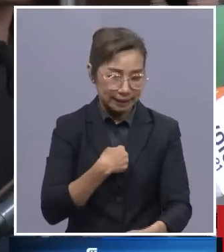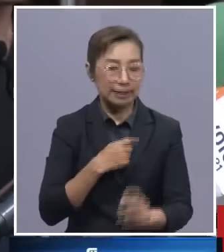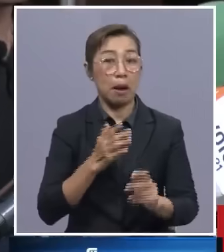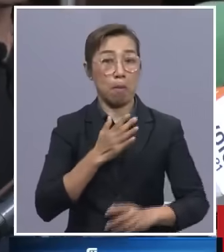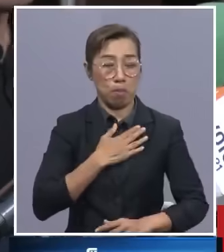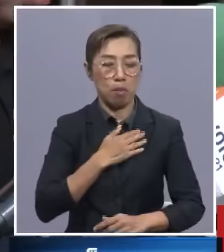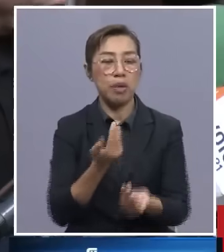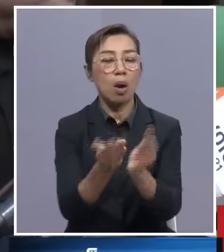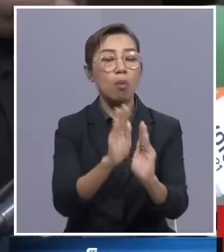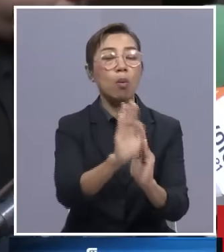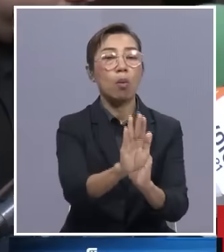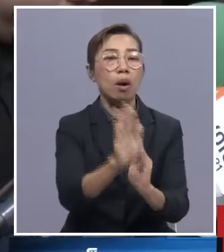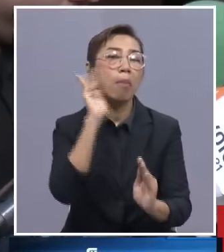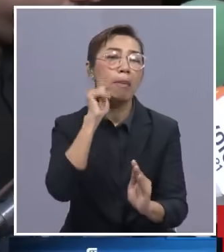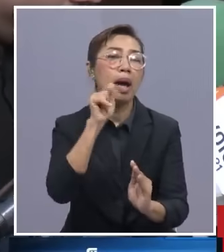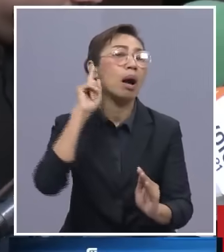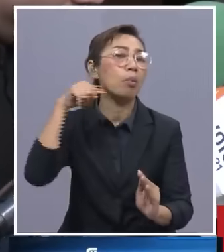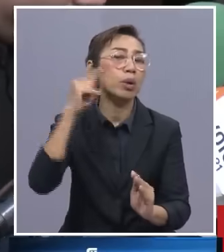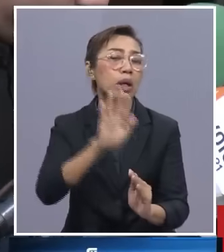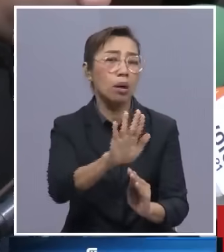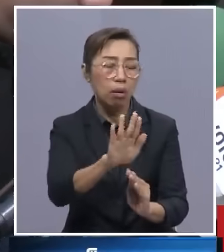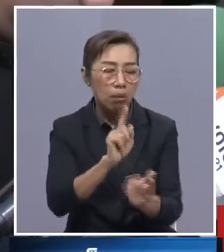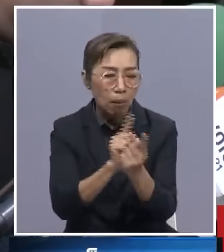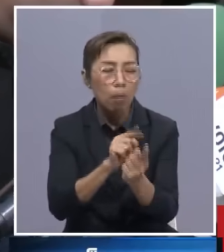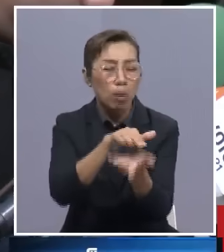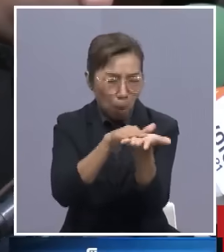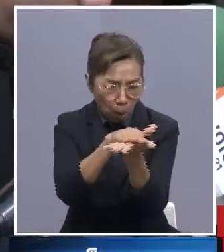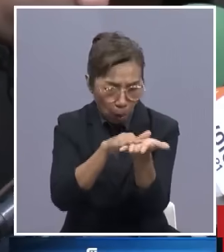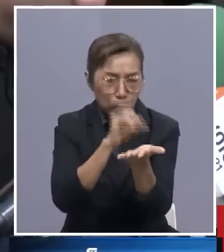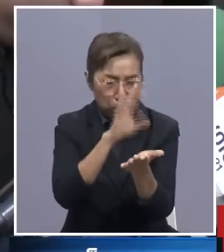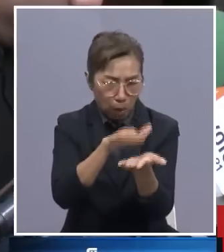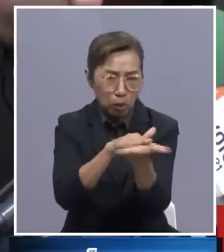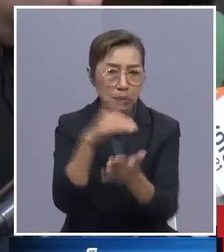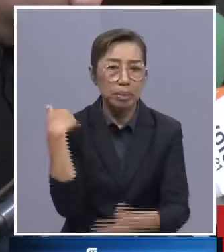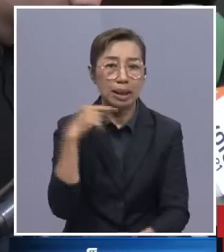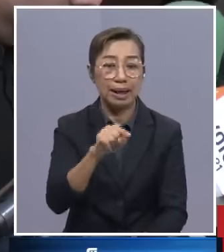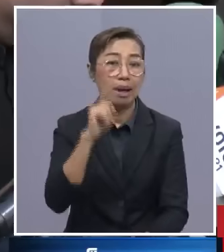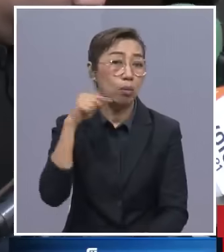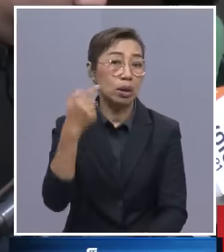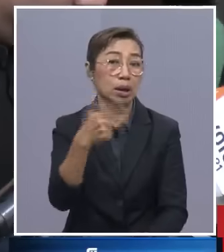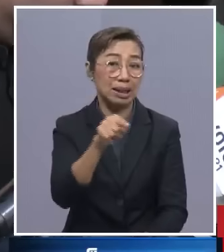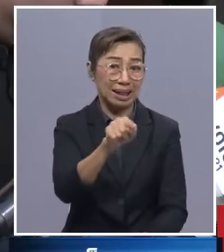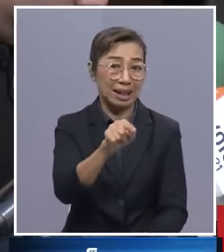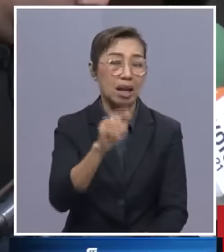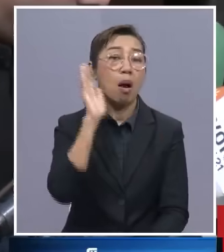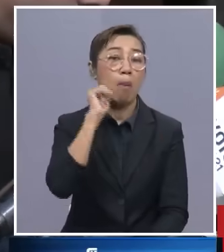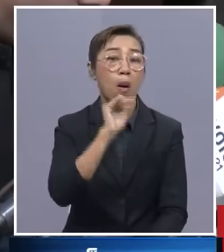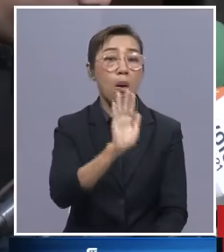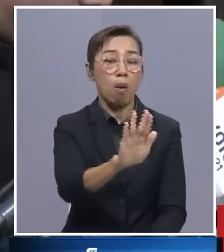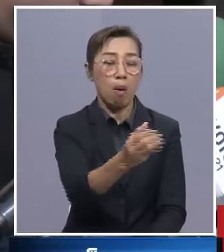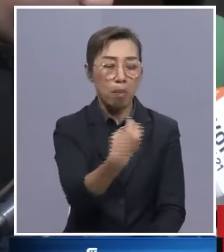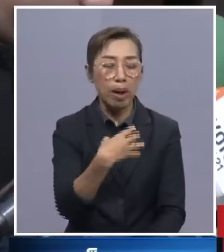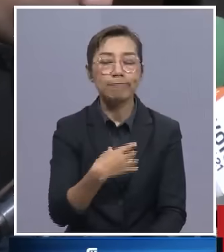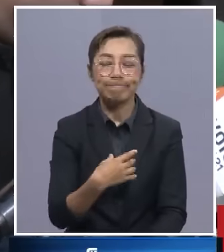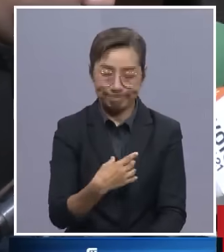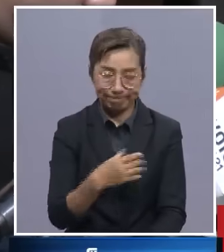หายเพื่อกับเพื่อขอโทษกับสิ่งที่เกิดขึ้นนะครับซึ่งคุณพ่อของผู้เสียหายเนี่ยก็ยืนยันว่าการ